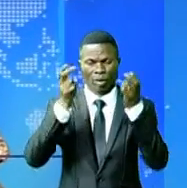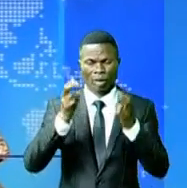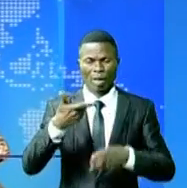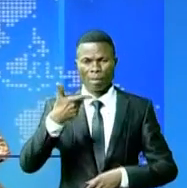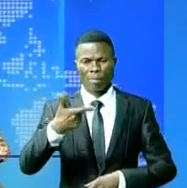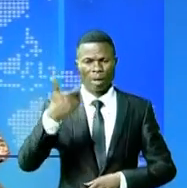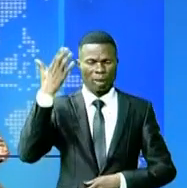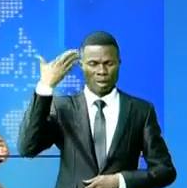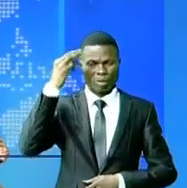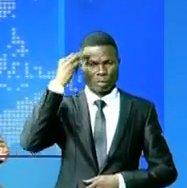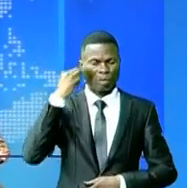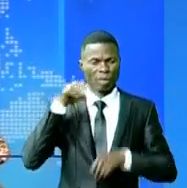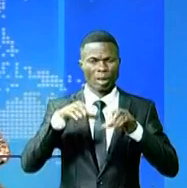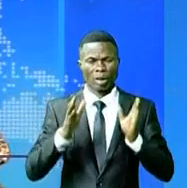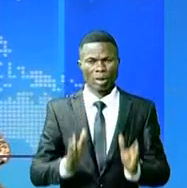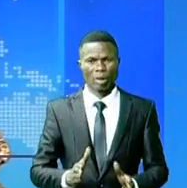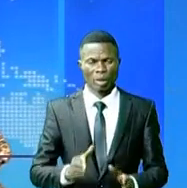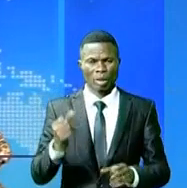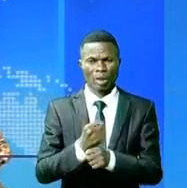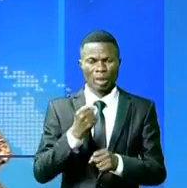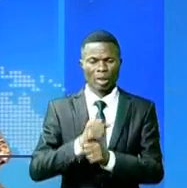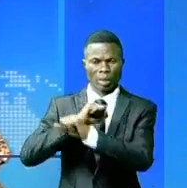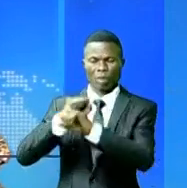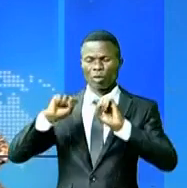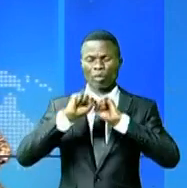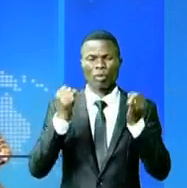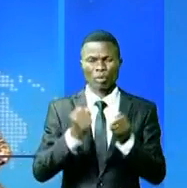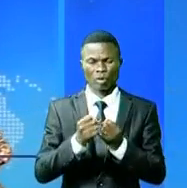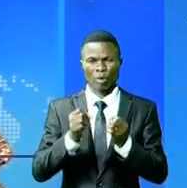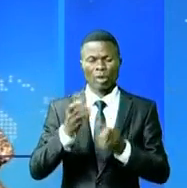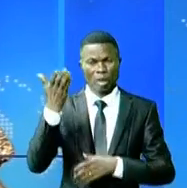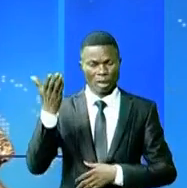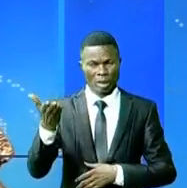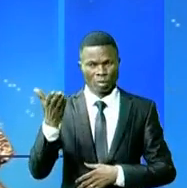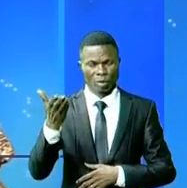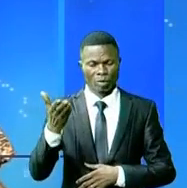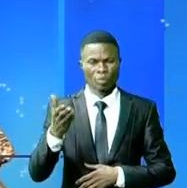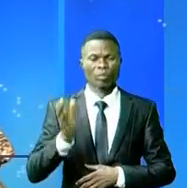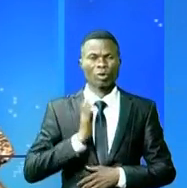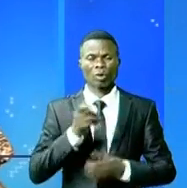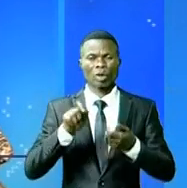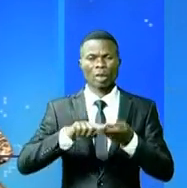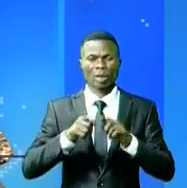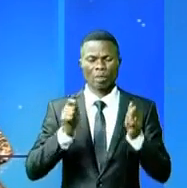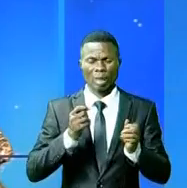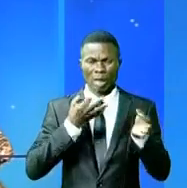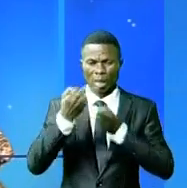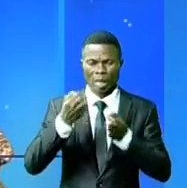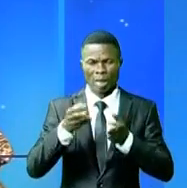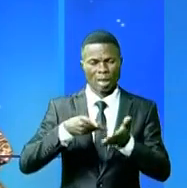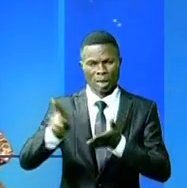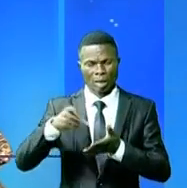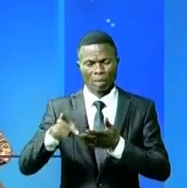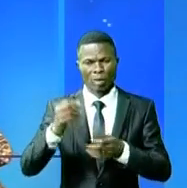mardi dernier par la ministre congolaise de l'Emploi et Prévoyance sociale. Sur place, Claudine Doucy a donné le go au paiement